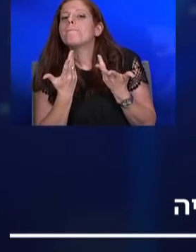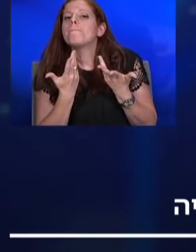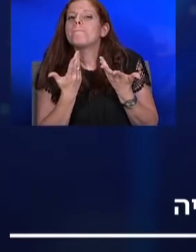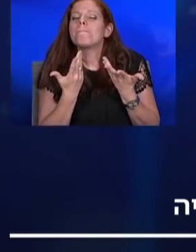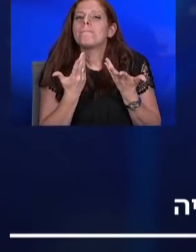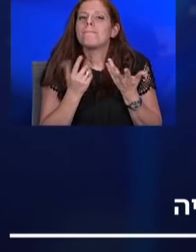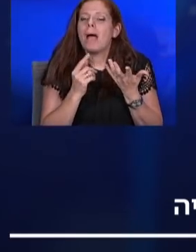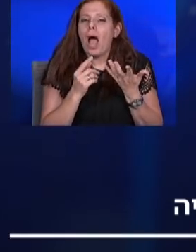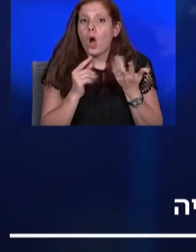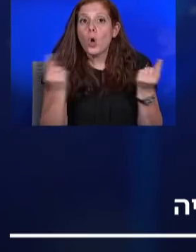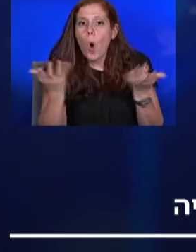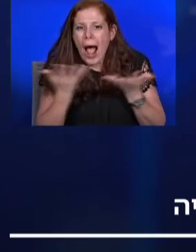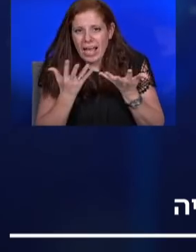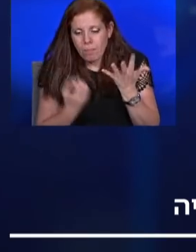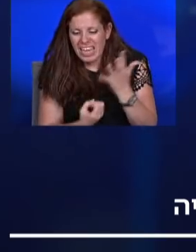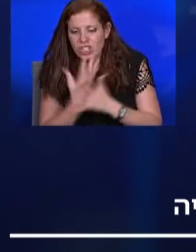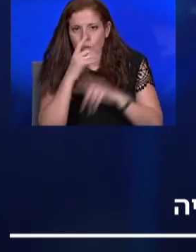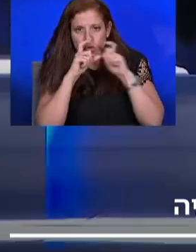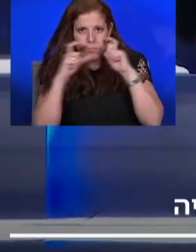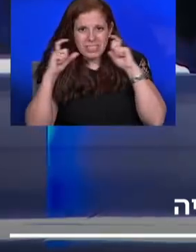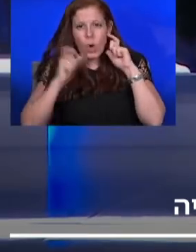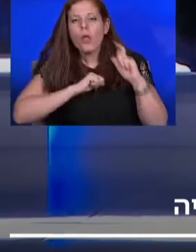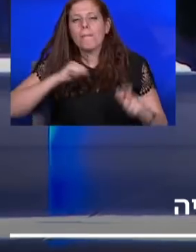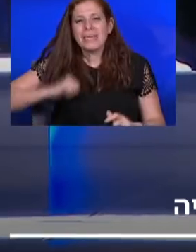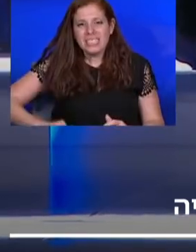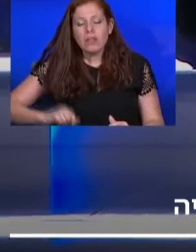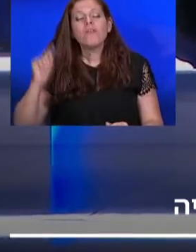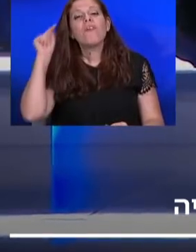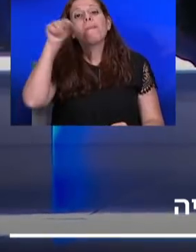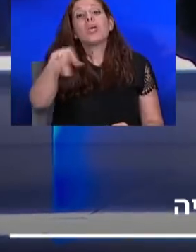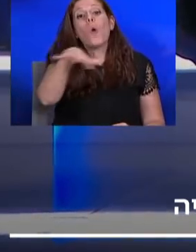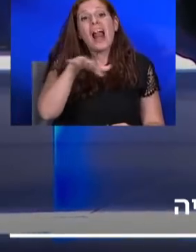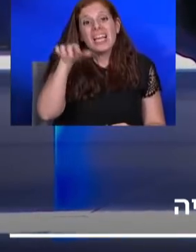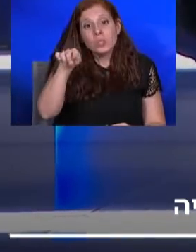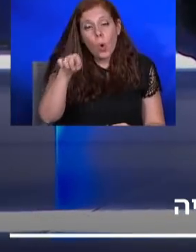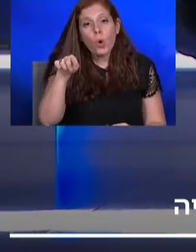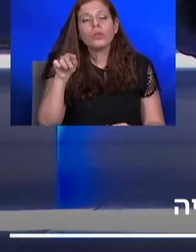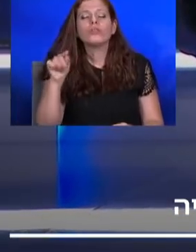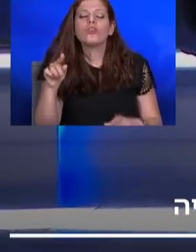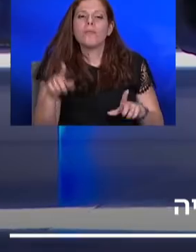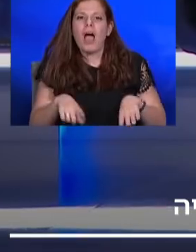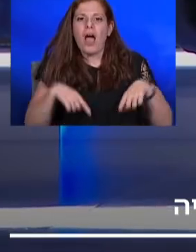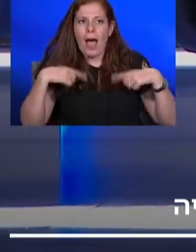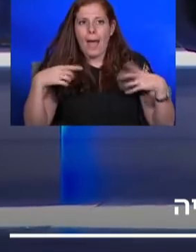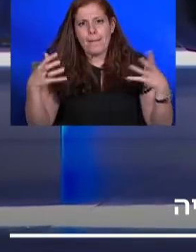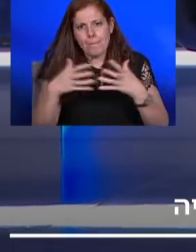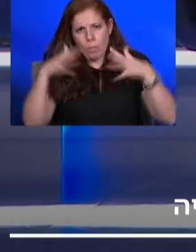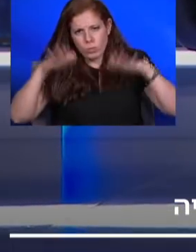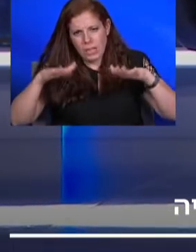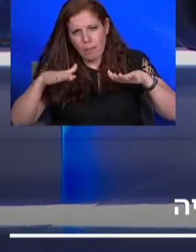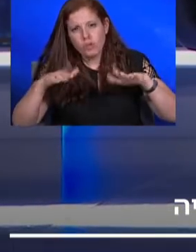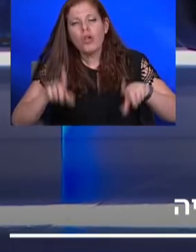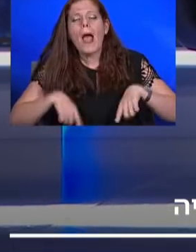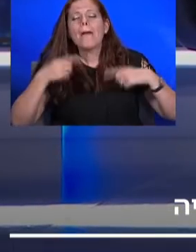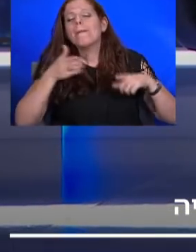שמגיעות מסין. והם הלכו לאזור שבו חי העם אויגורי, זה עם מוסלמי שחי במערב סין. אנחנו יודעים שבעשורים